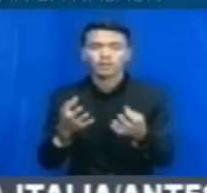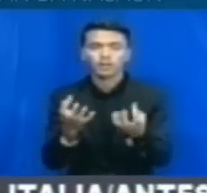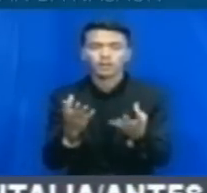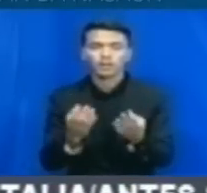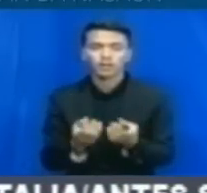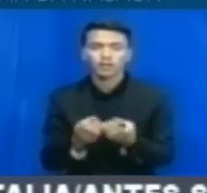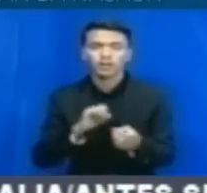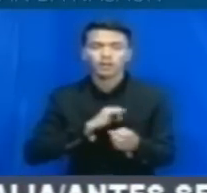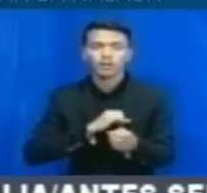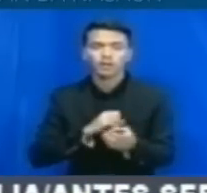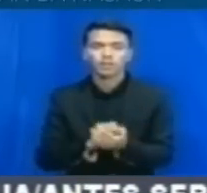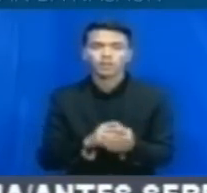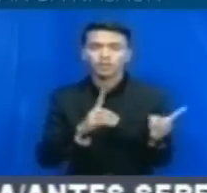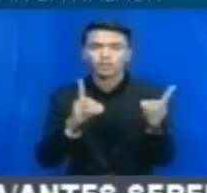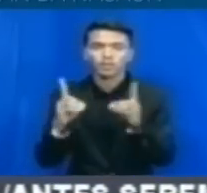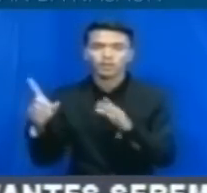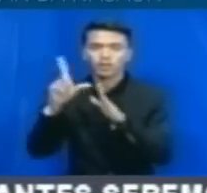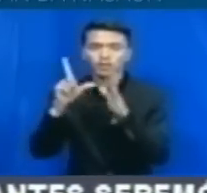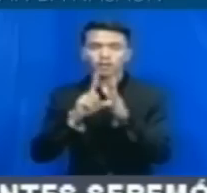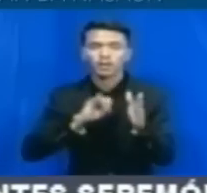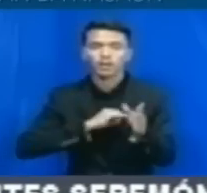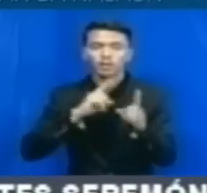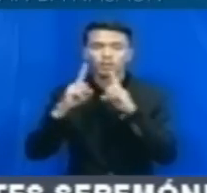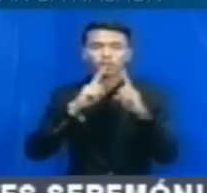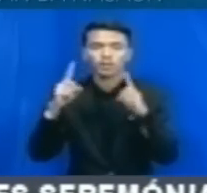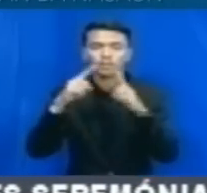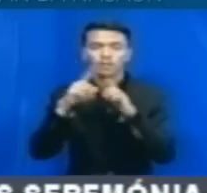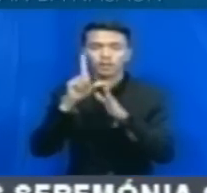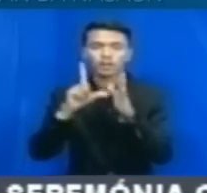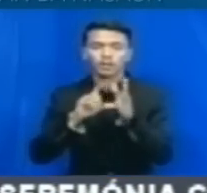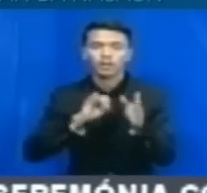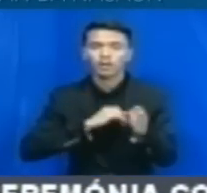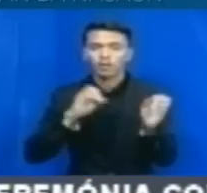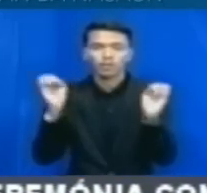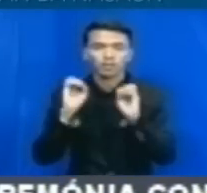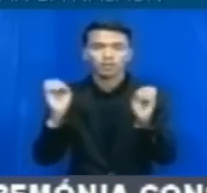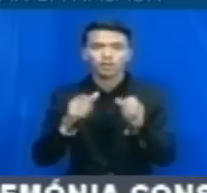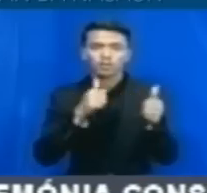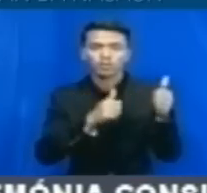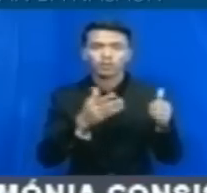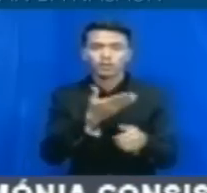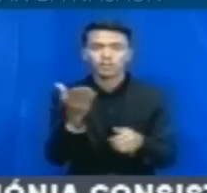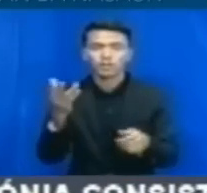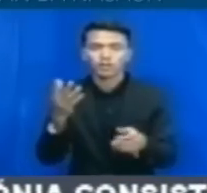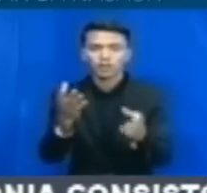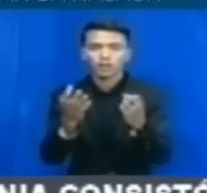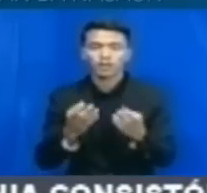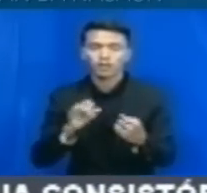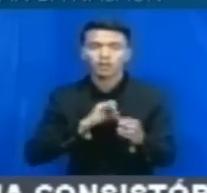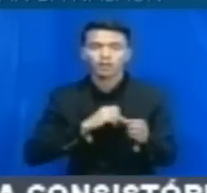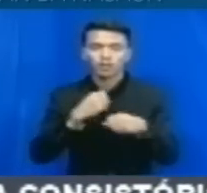Hau implementador lei, hau kuliah tuku kono balai, hau la os halu turu emani akar. Mas hau turu lei ni pemak iya. Hau